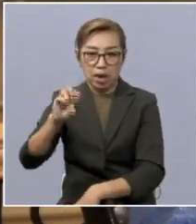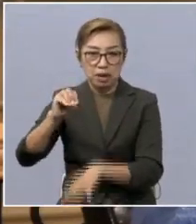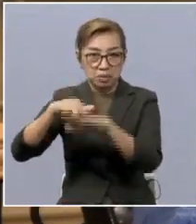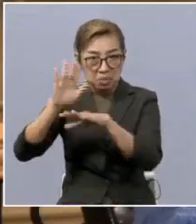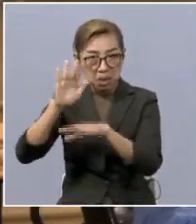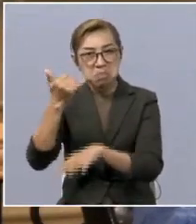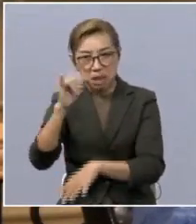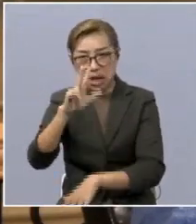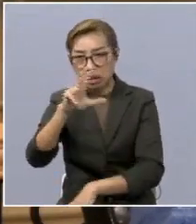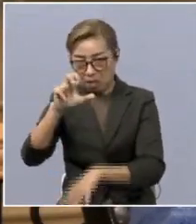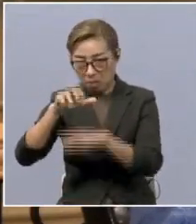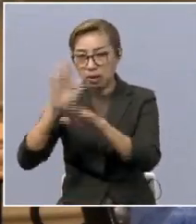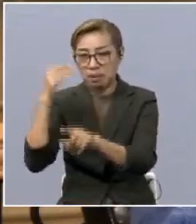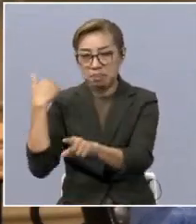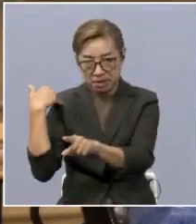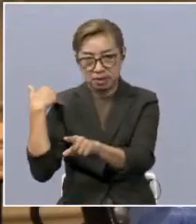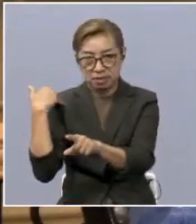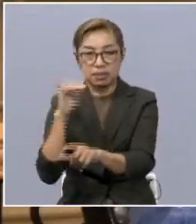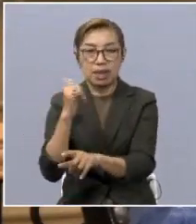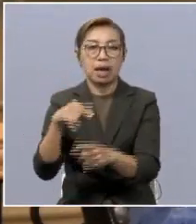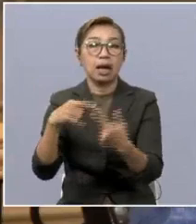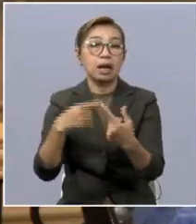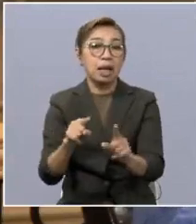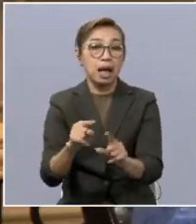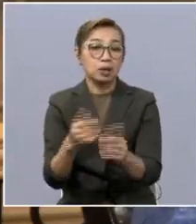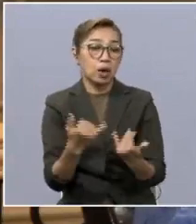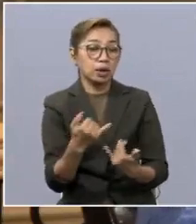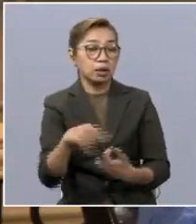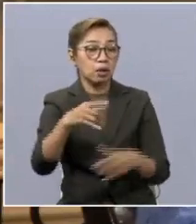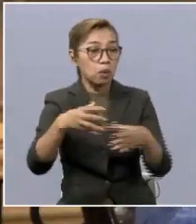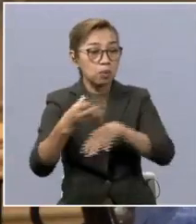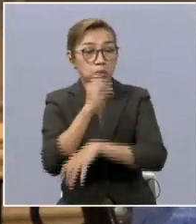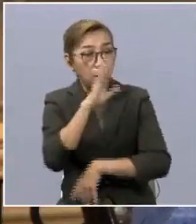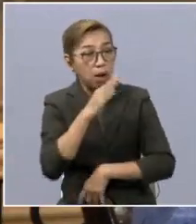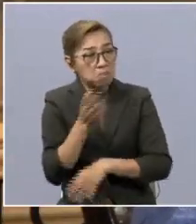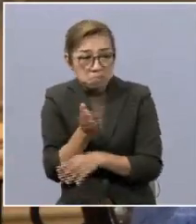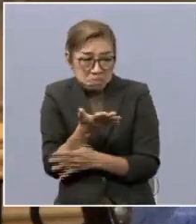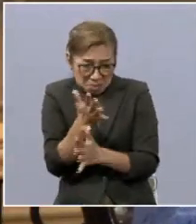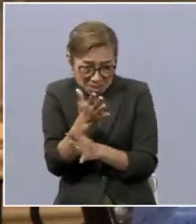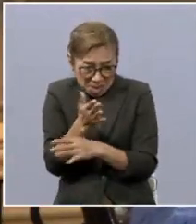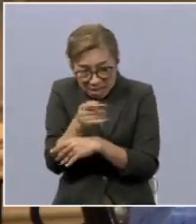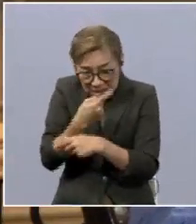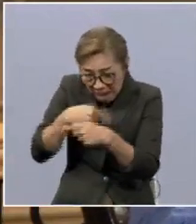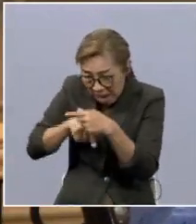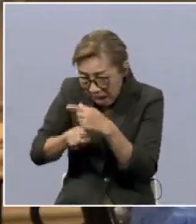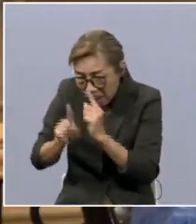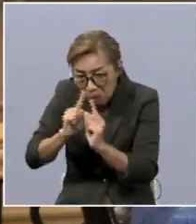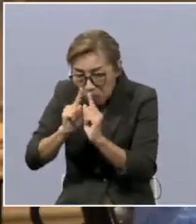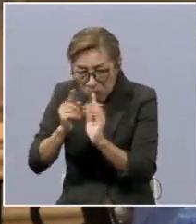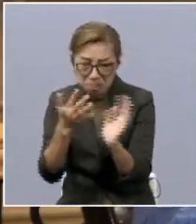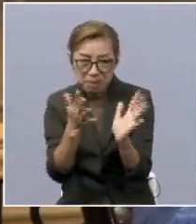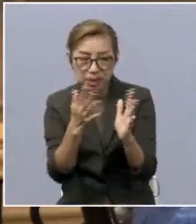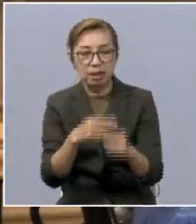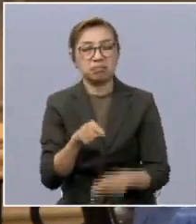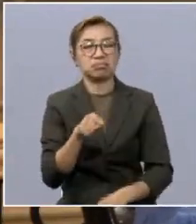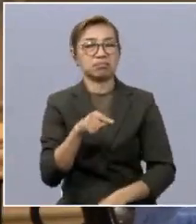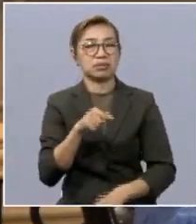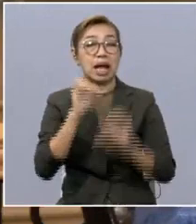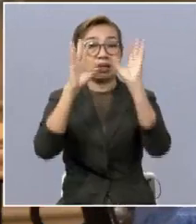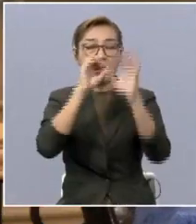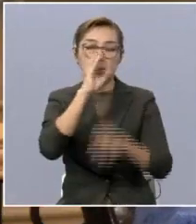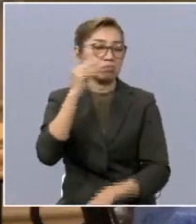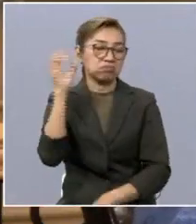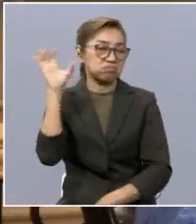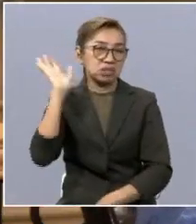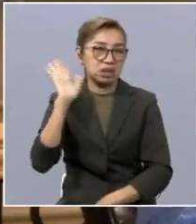ด้วยซ้ำส่วนฉากหน้านะฮะที่ทุกพรรคอ้างว่าไม่มีการตกลงกันก่อนเลือกตั้งอาจารย์ธนพรไม่เชื่อฮะเพราะว่า